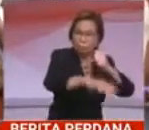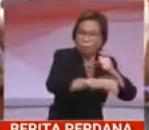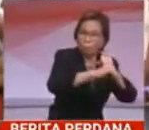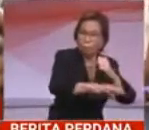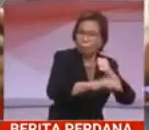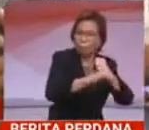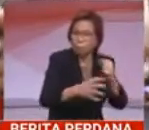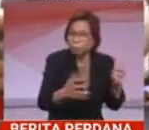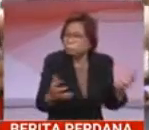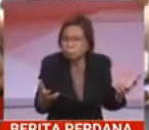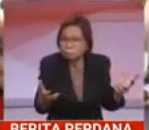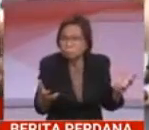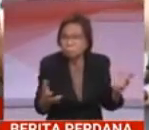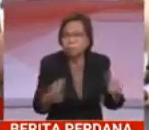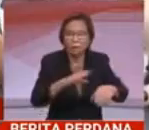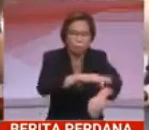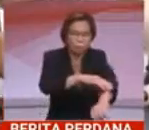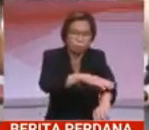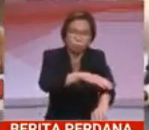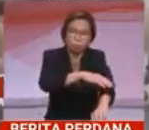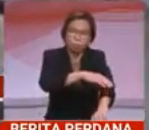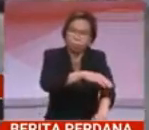adalah terapi